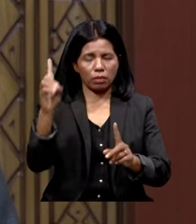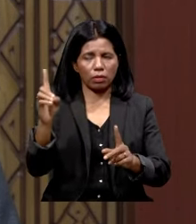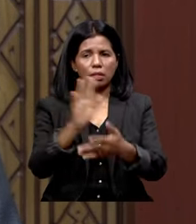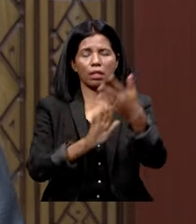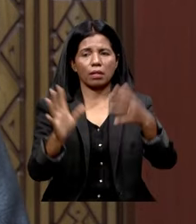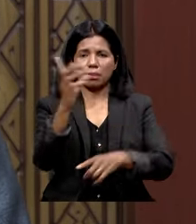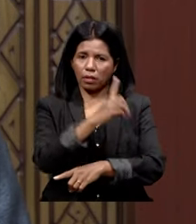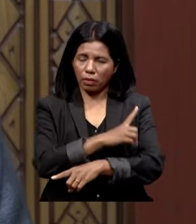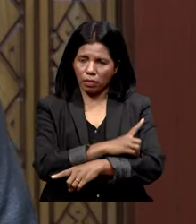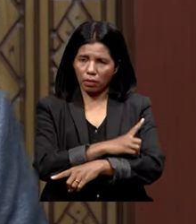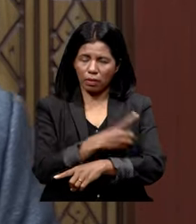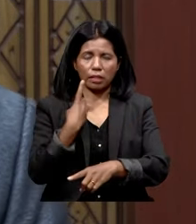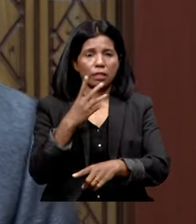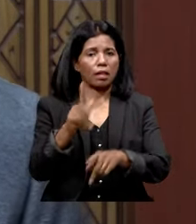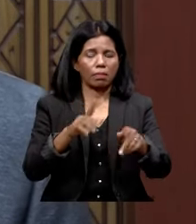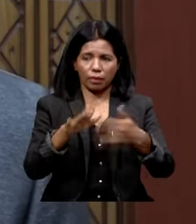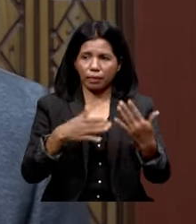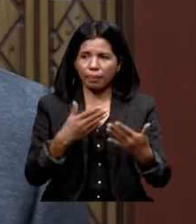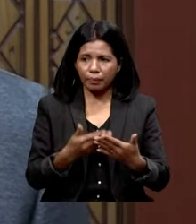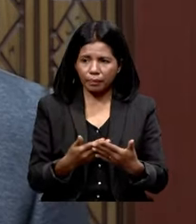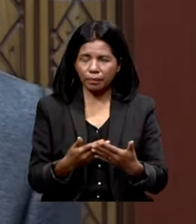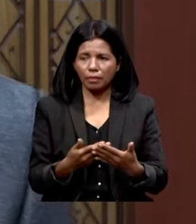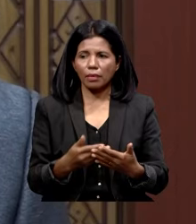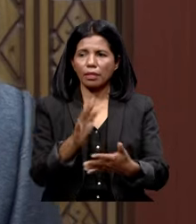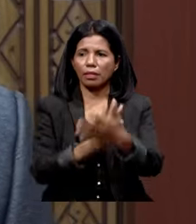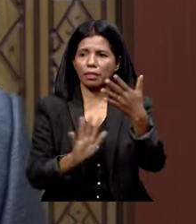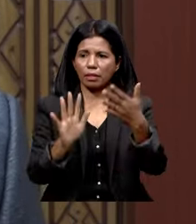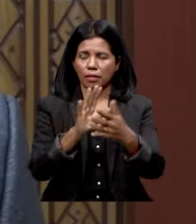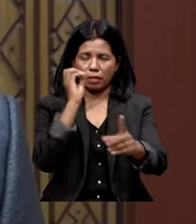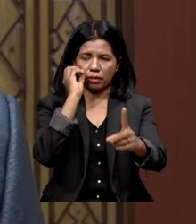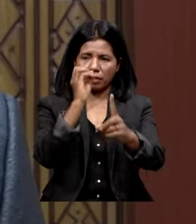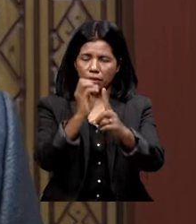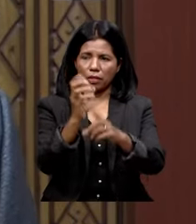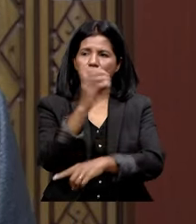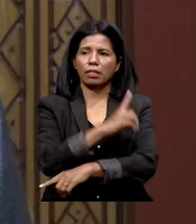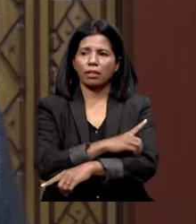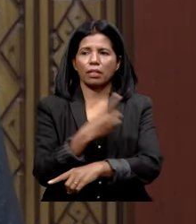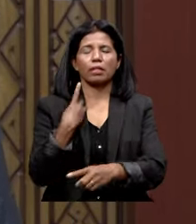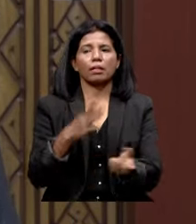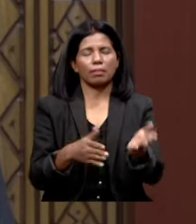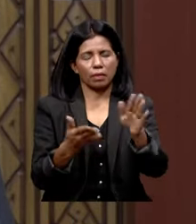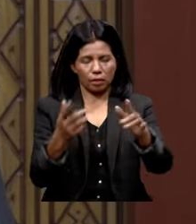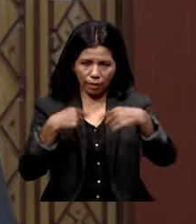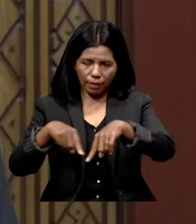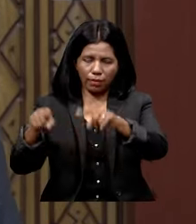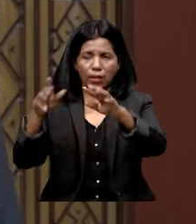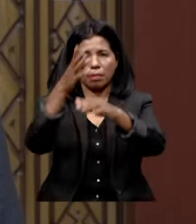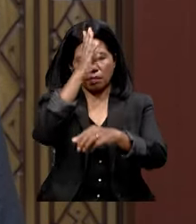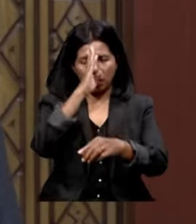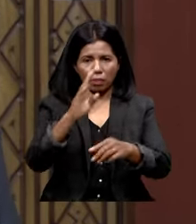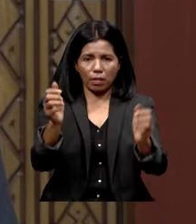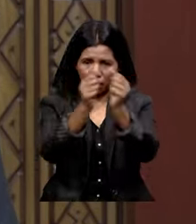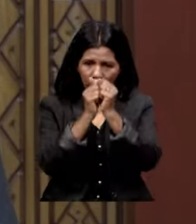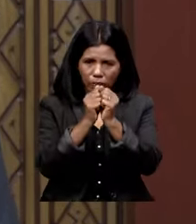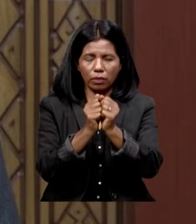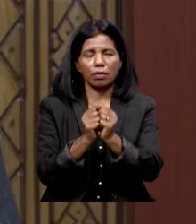lorong. Ne be dengata ita sarani hotu ni ninio. Objetivo mak de lorong di temate kari atau itu fila fale bamaroma kamu tu komaroma kamu